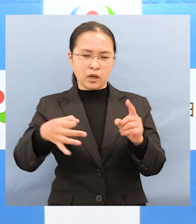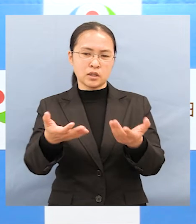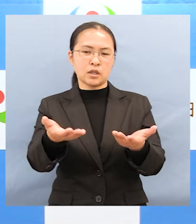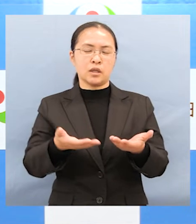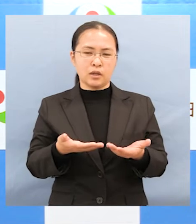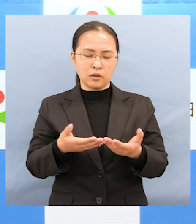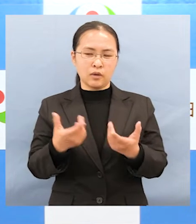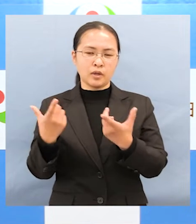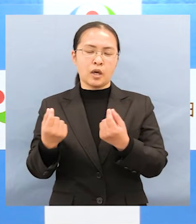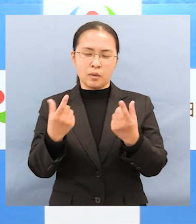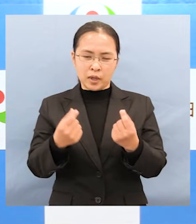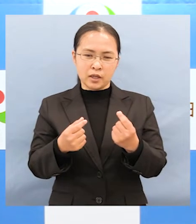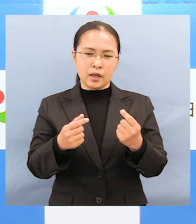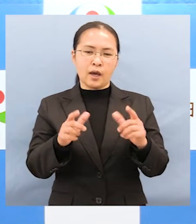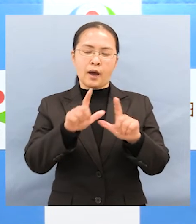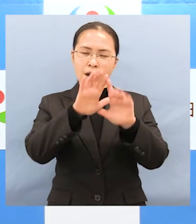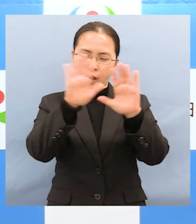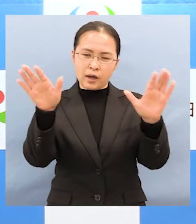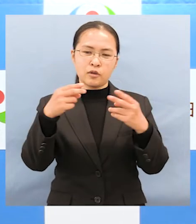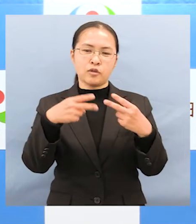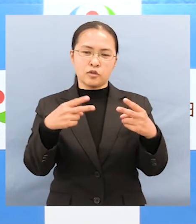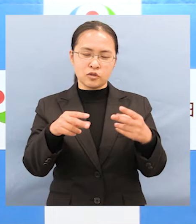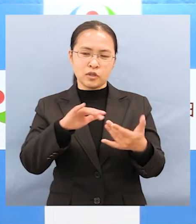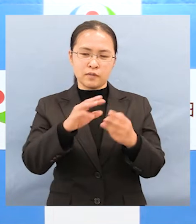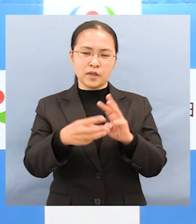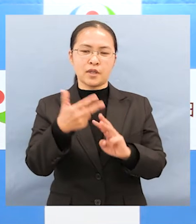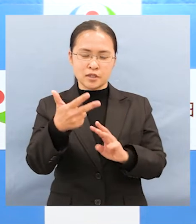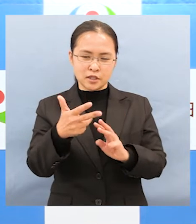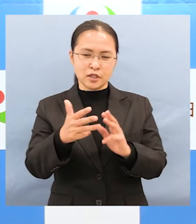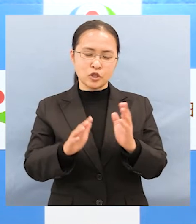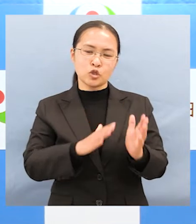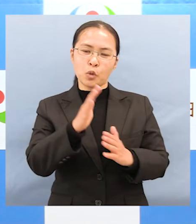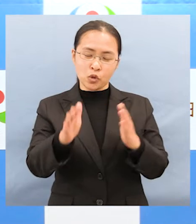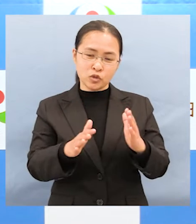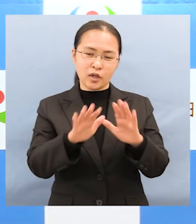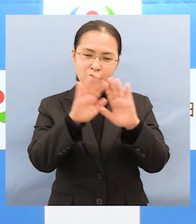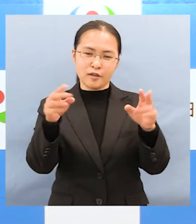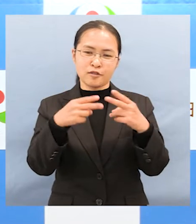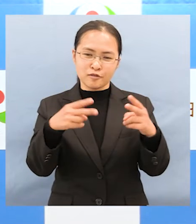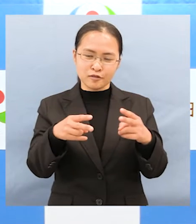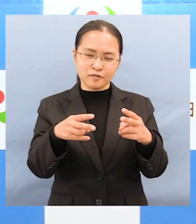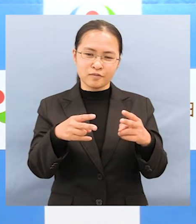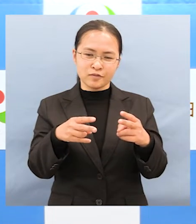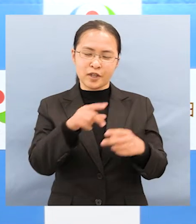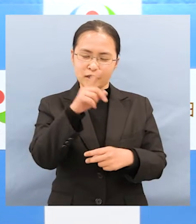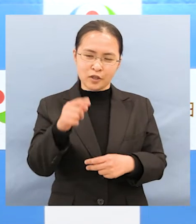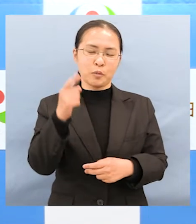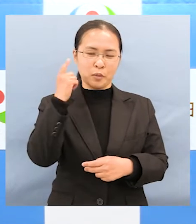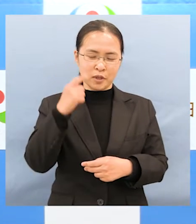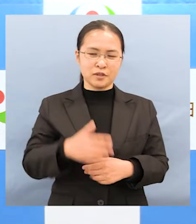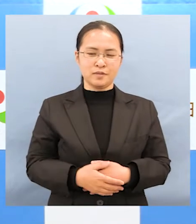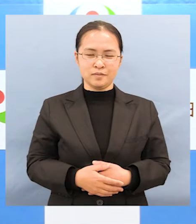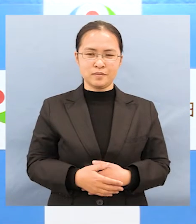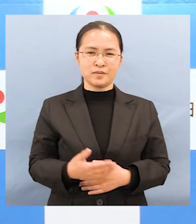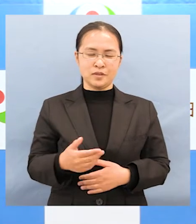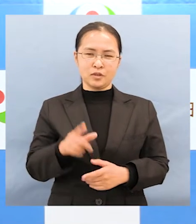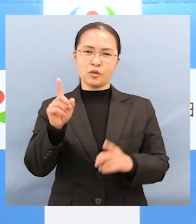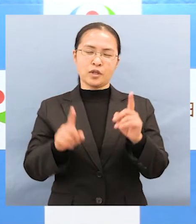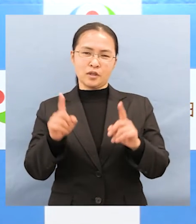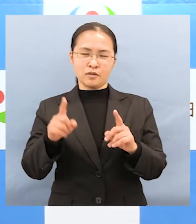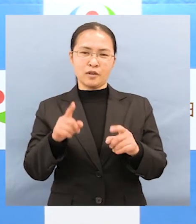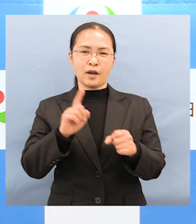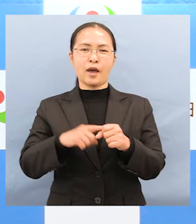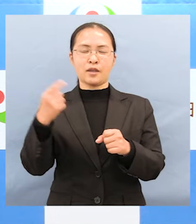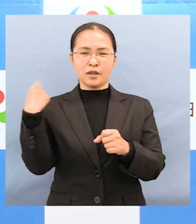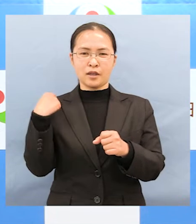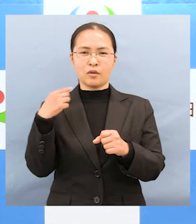ということは、やっぱりとにかく明るいニュースは磐田市はスポーツかなというところも感じているところであります。いずれにしても来年